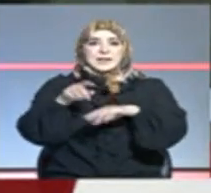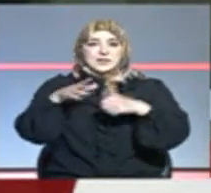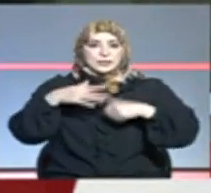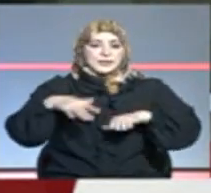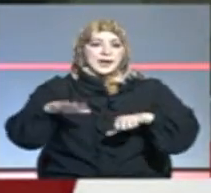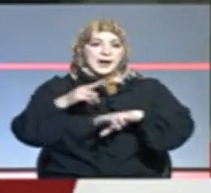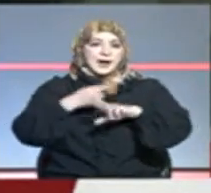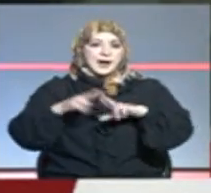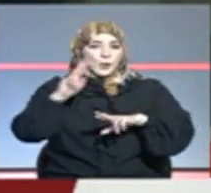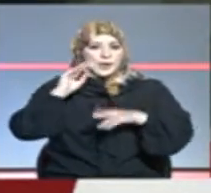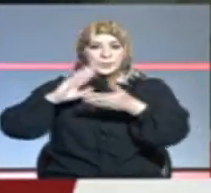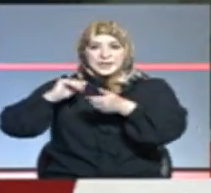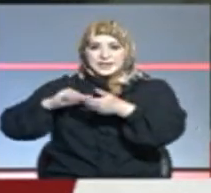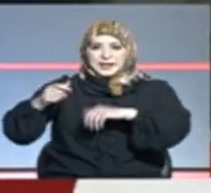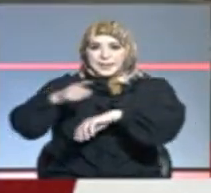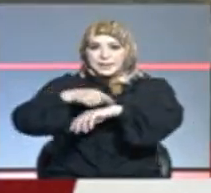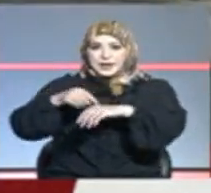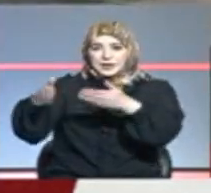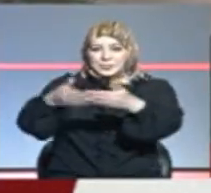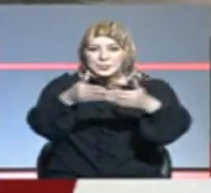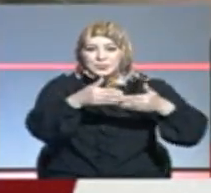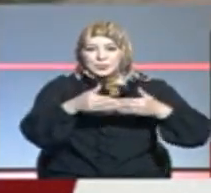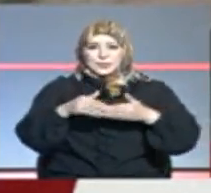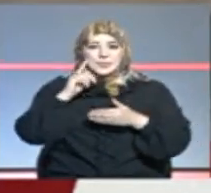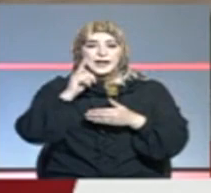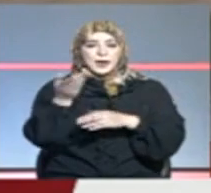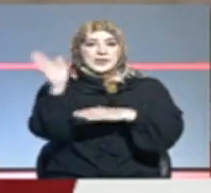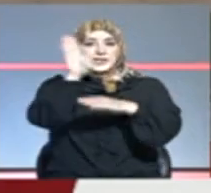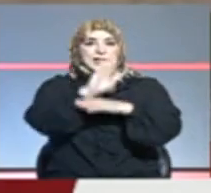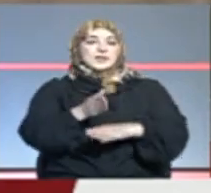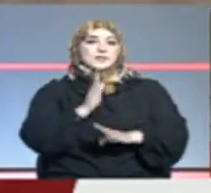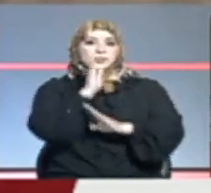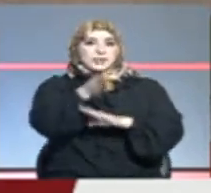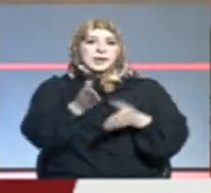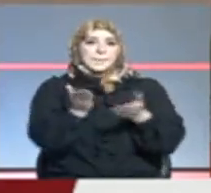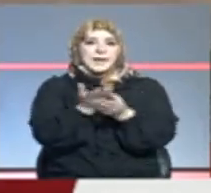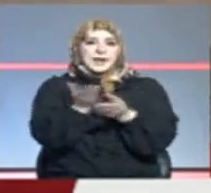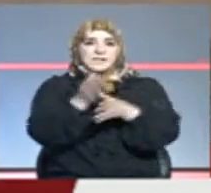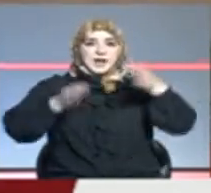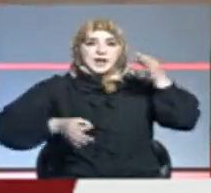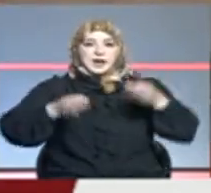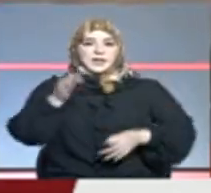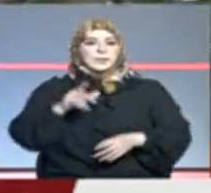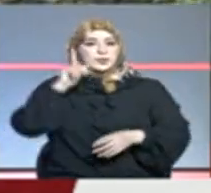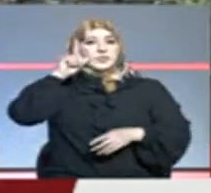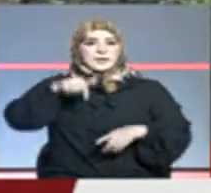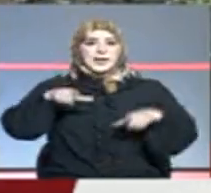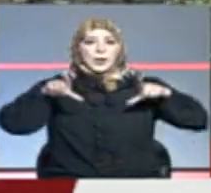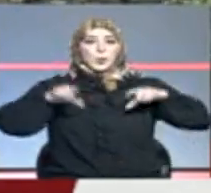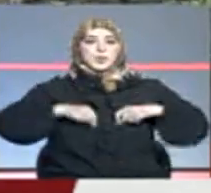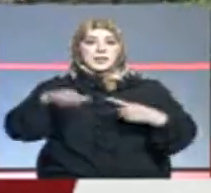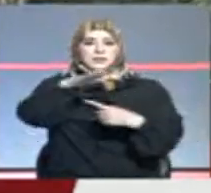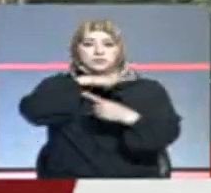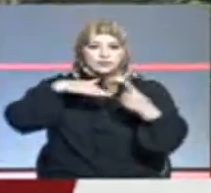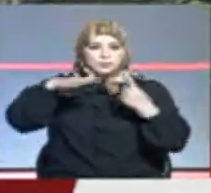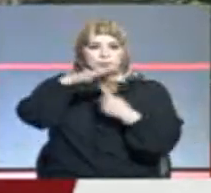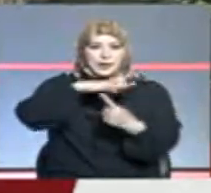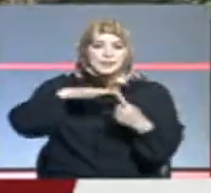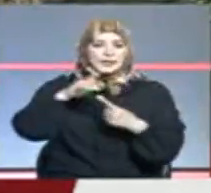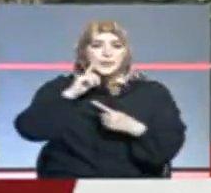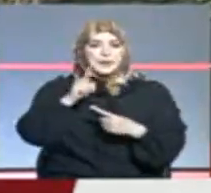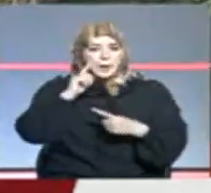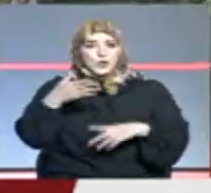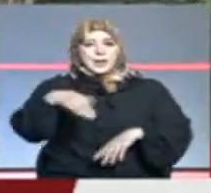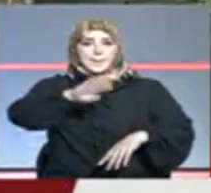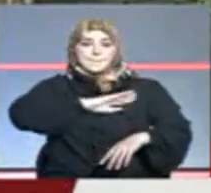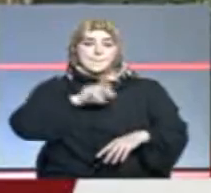بالتنسيق مع البلديات المجاورة لها نحو تقديم شكاية قضائية للضغط على وزارة الشؤون المحلية والبيئة